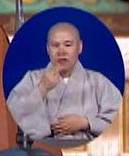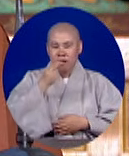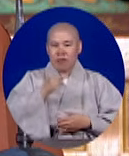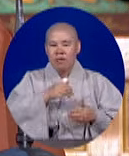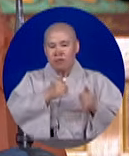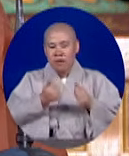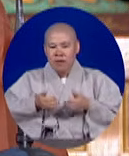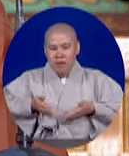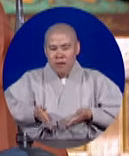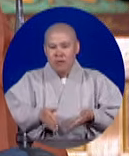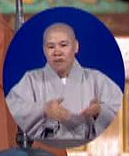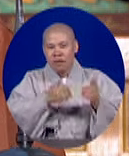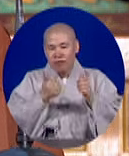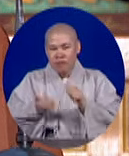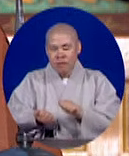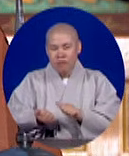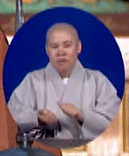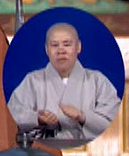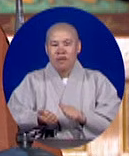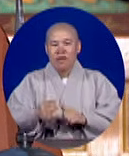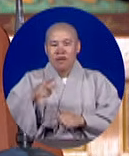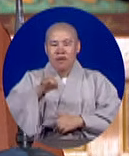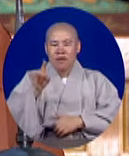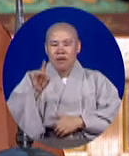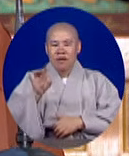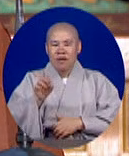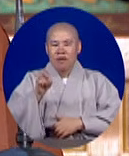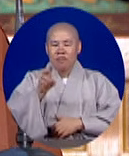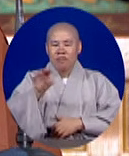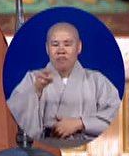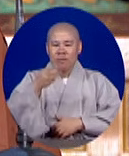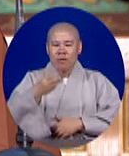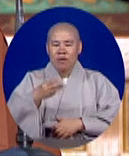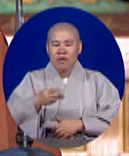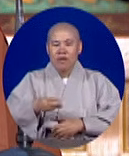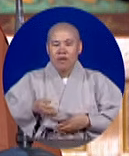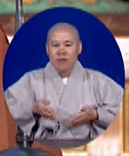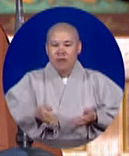나라는 건 낫다 죽는 거예요. 생멸이에요. 생멸은 뭐냐?